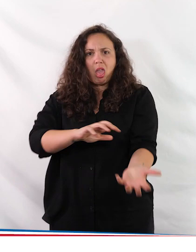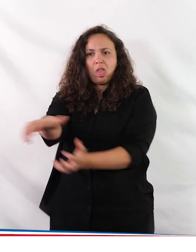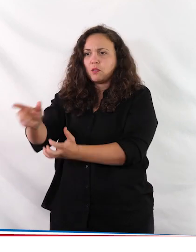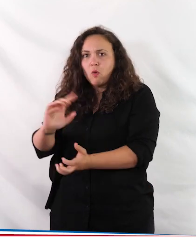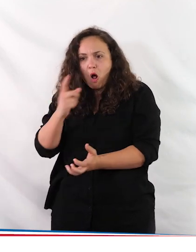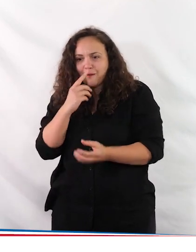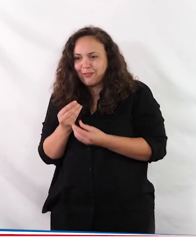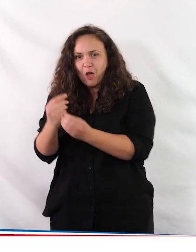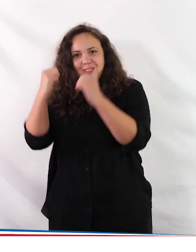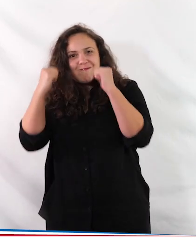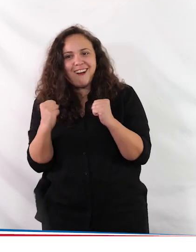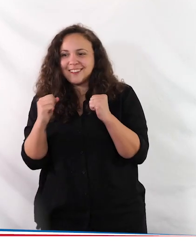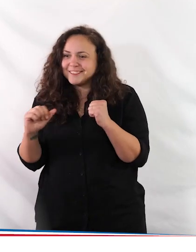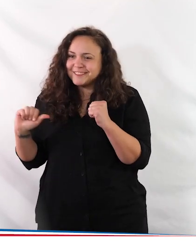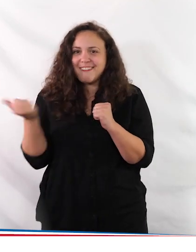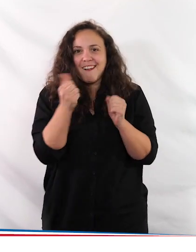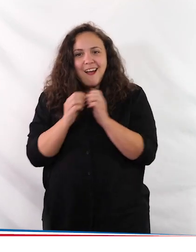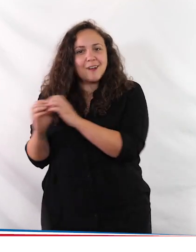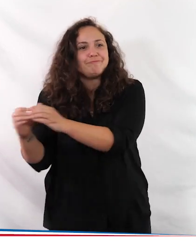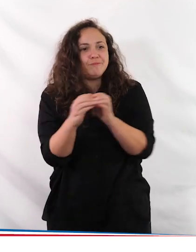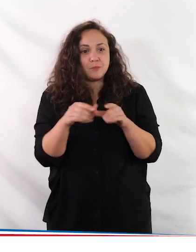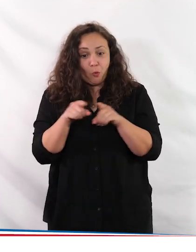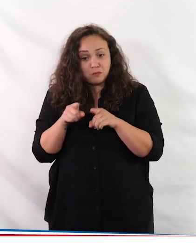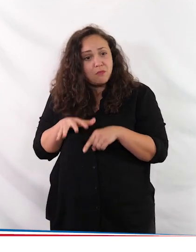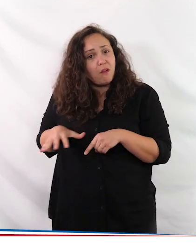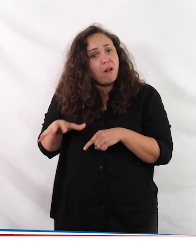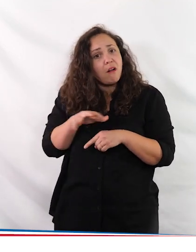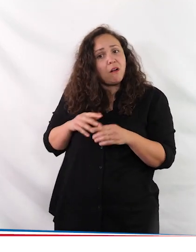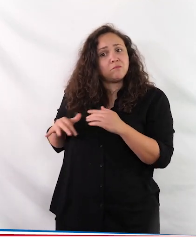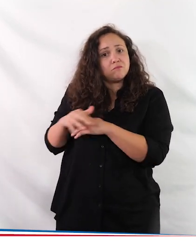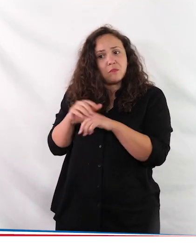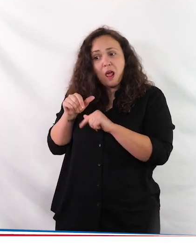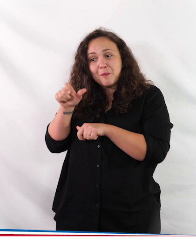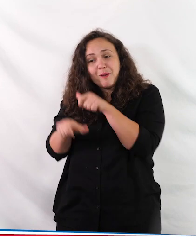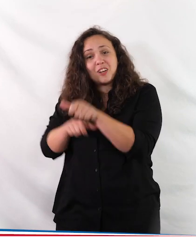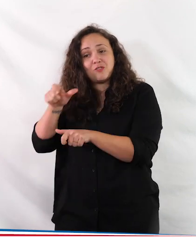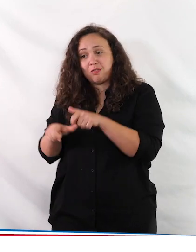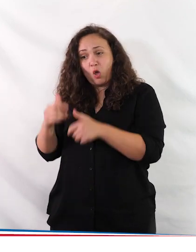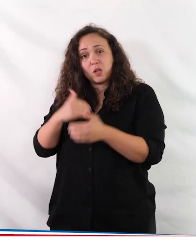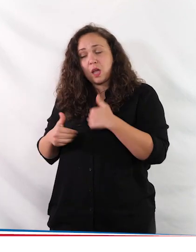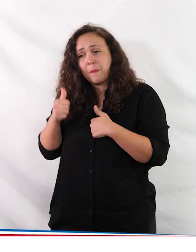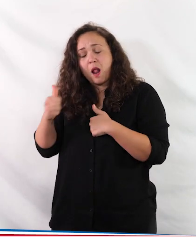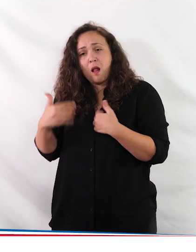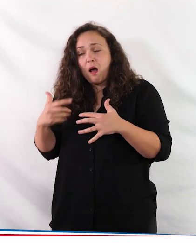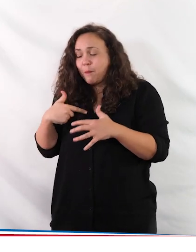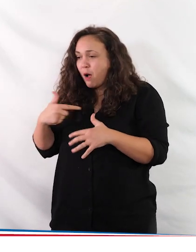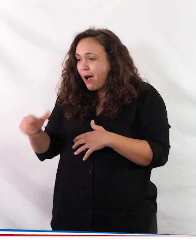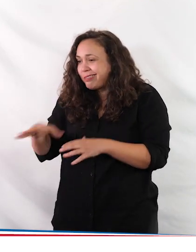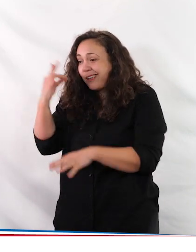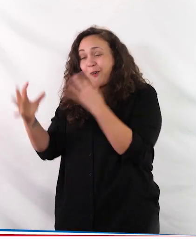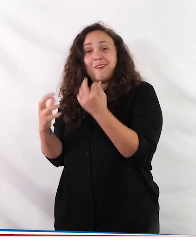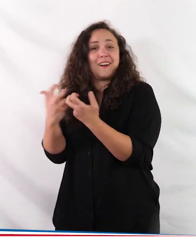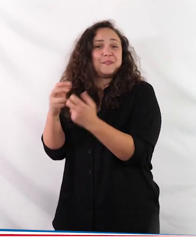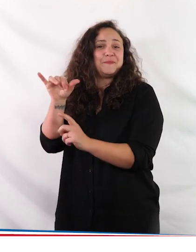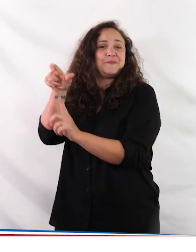Et donc, j'ai aussi dans mon entourage des personnes handicapées qui m'ont beaucoup appris. Je pense par exemple à